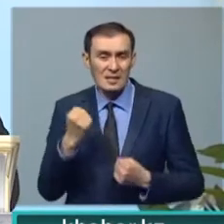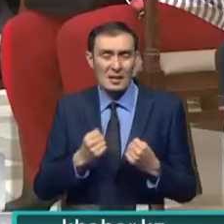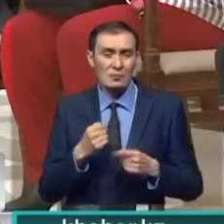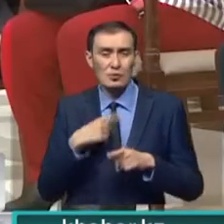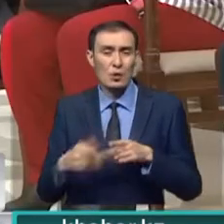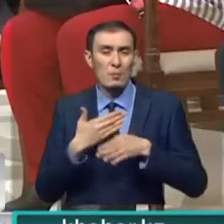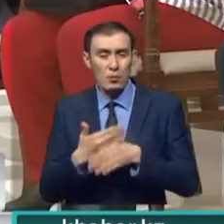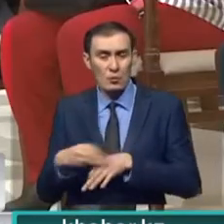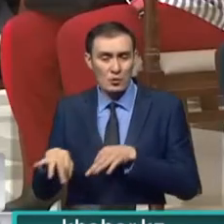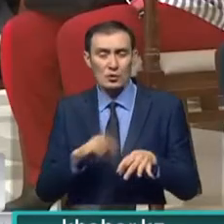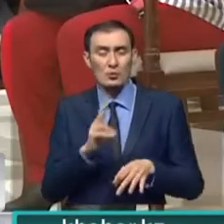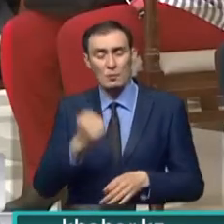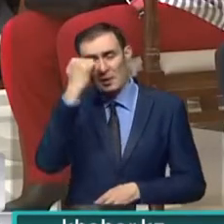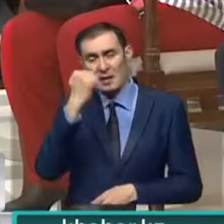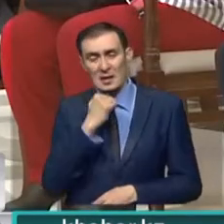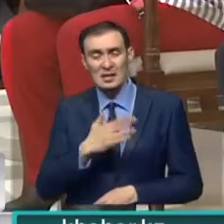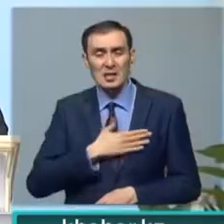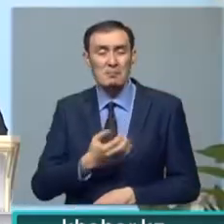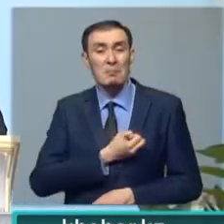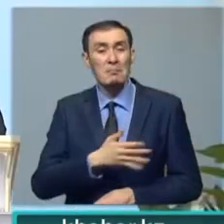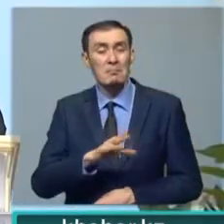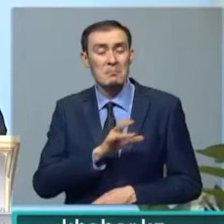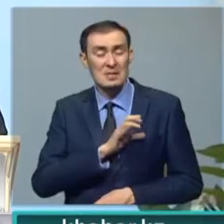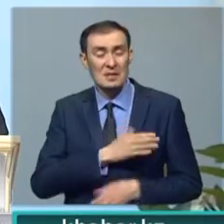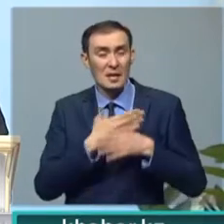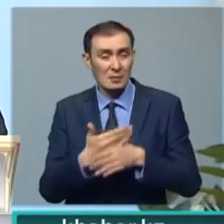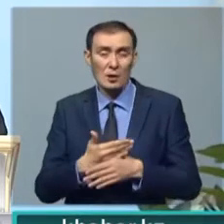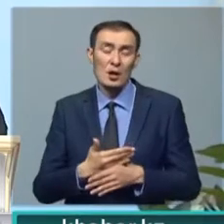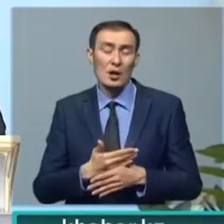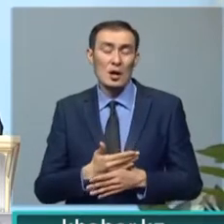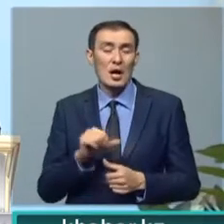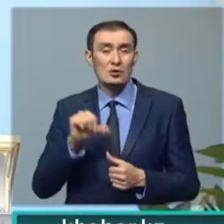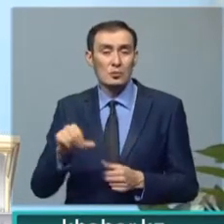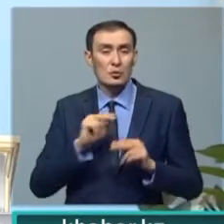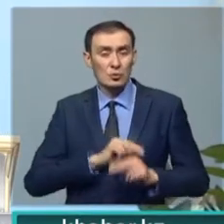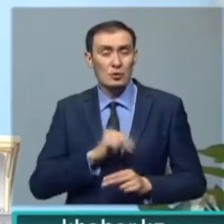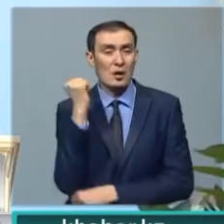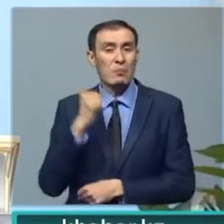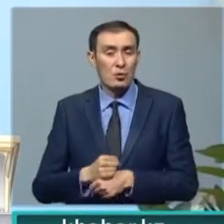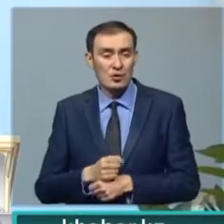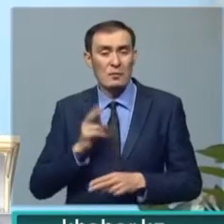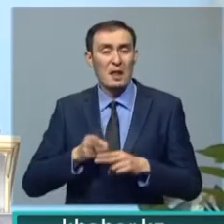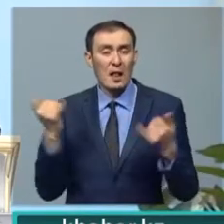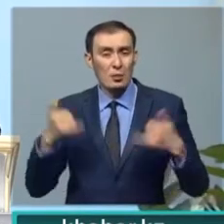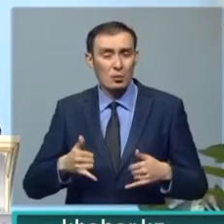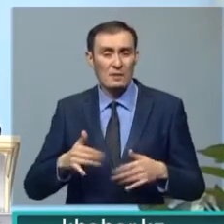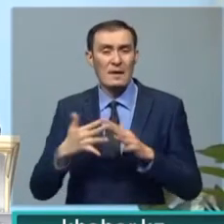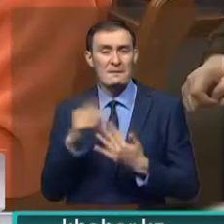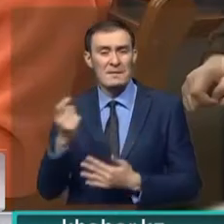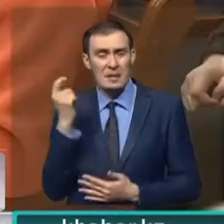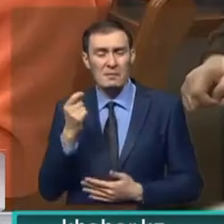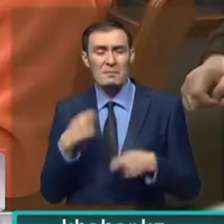помощи выражая благодарность нашим меценатам особо хочется отметить труд горняков металлурга фермеров